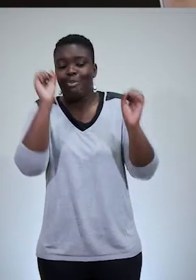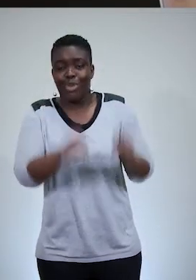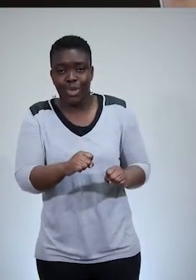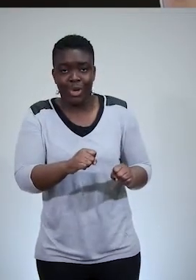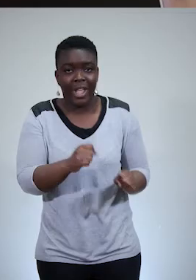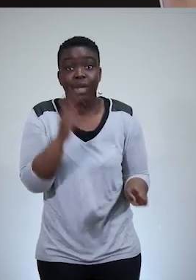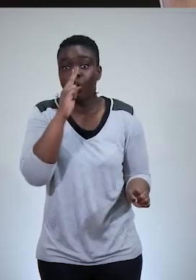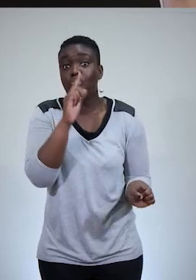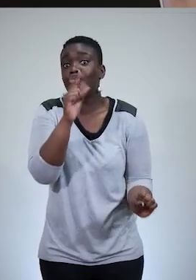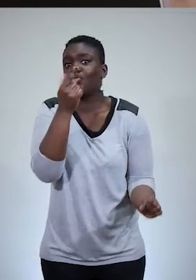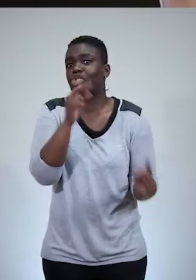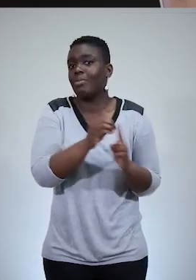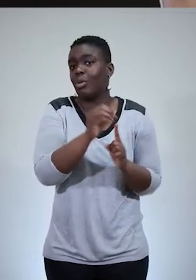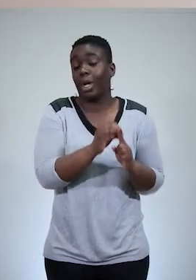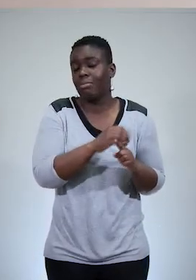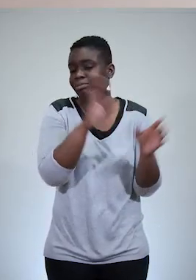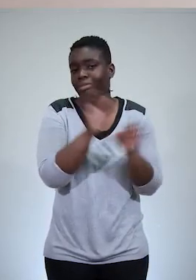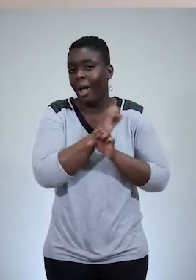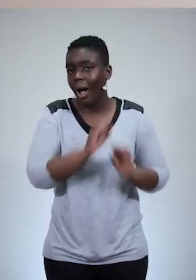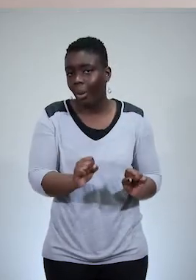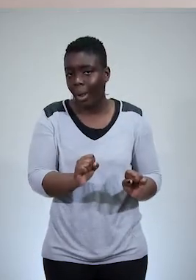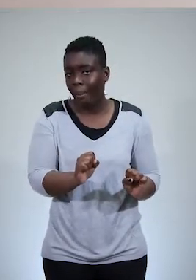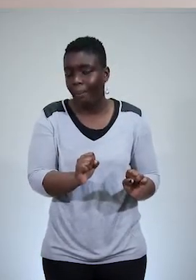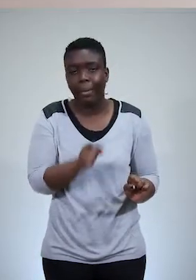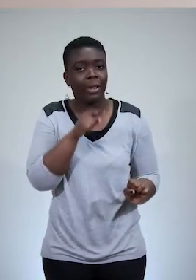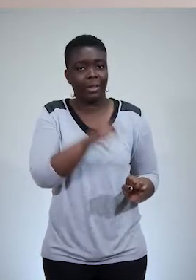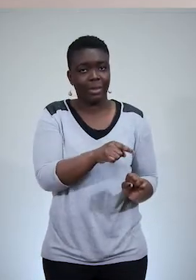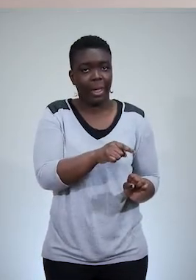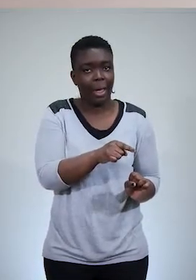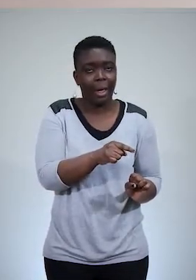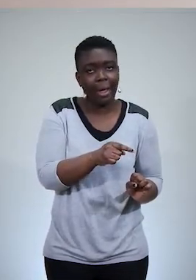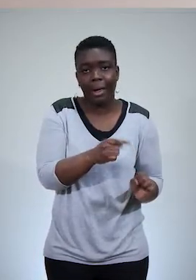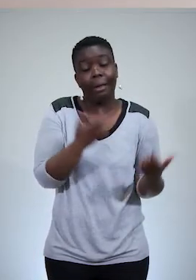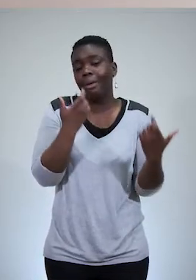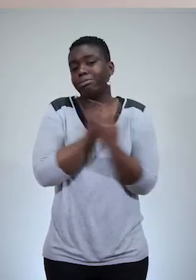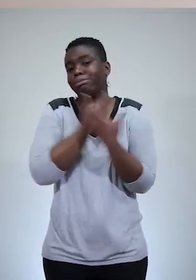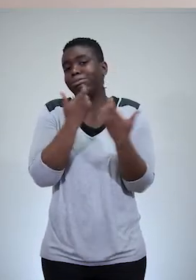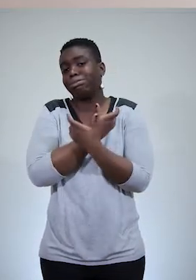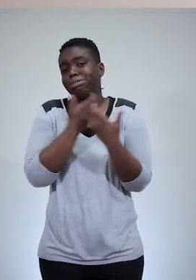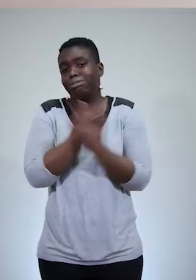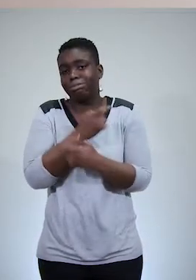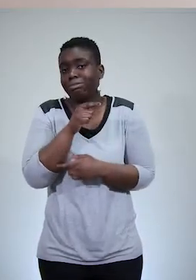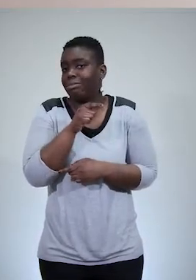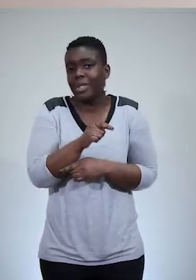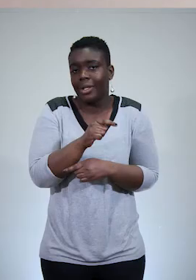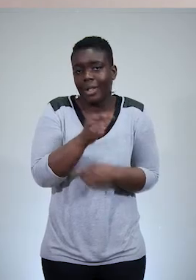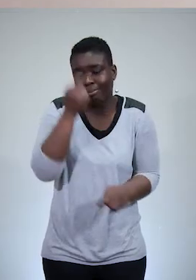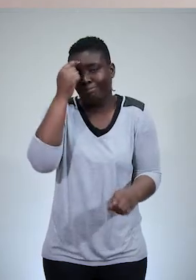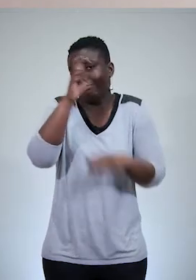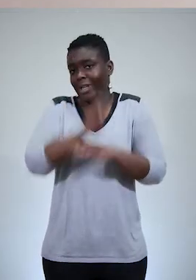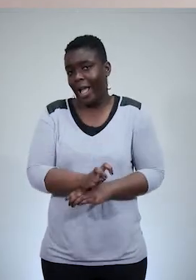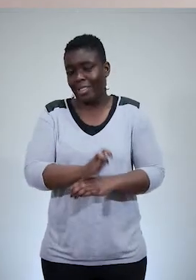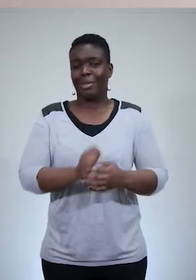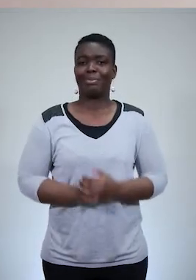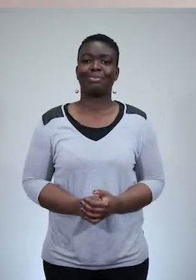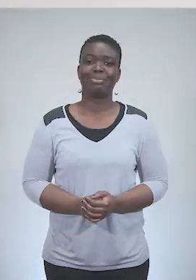personnes diplômées. Donc c'est pour ça que j'encourage vraiment les jeunes en situation de handicap de continuer leurs études, parce que c'est grâce à ça qu'ils vont réussir, et